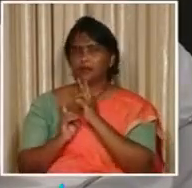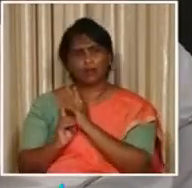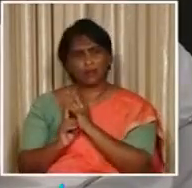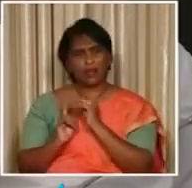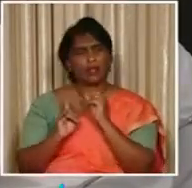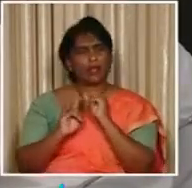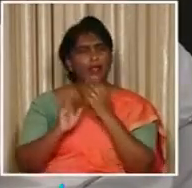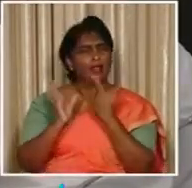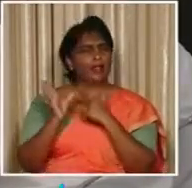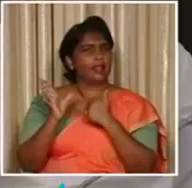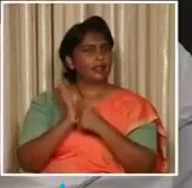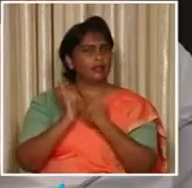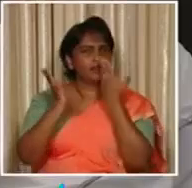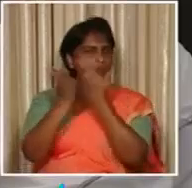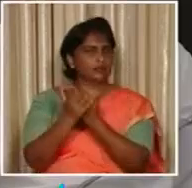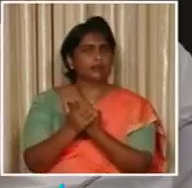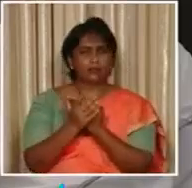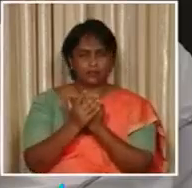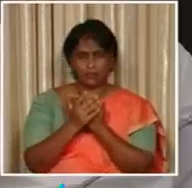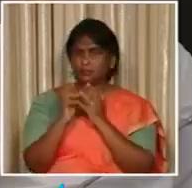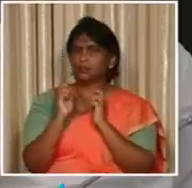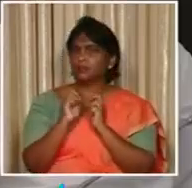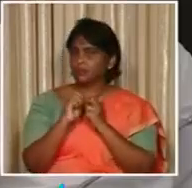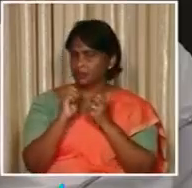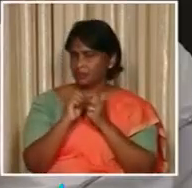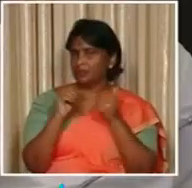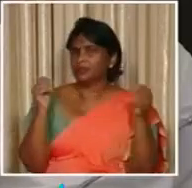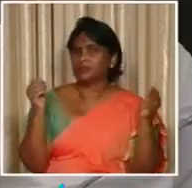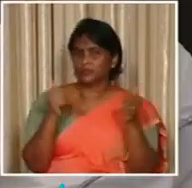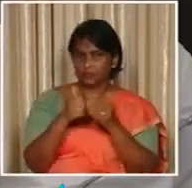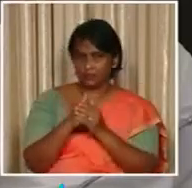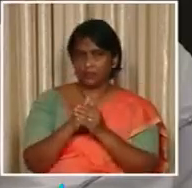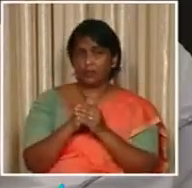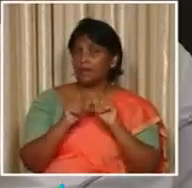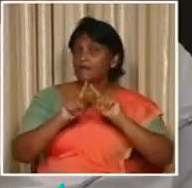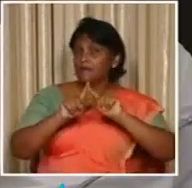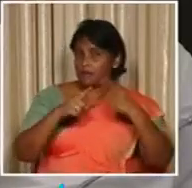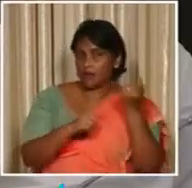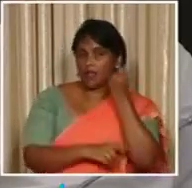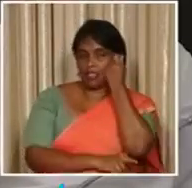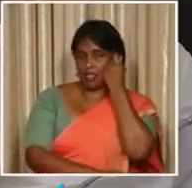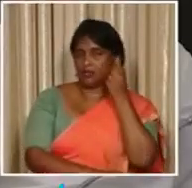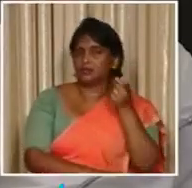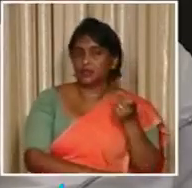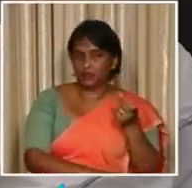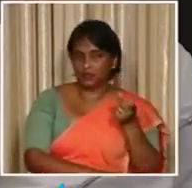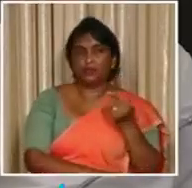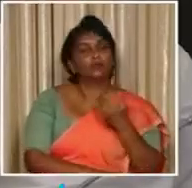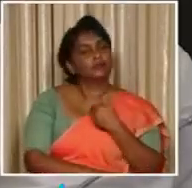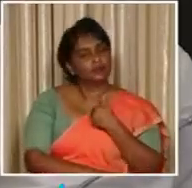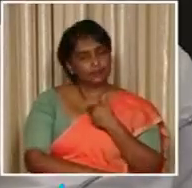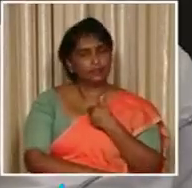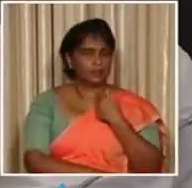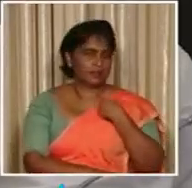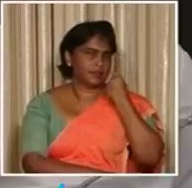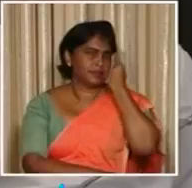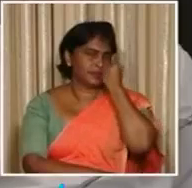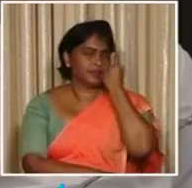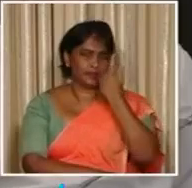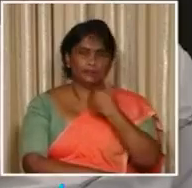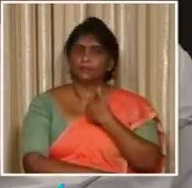පනතක් ඉදිරිපත් කිරීම පිළිබඳව ඇතිවලා තියෙන මේ අර්බුදයේ පිටපස වෙන කාරණාවක තියෙනවා. මොකද අපි සැක කරනවා මොකද